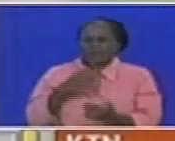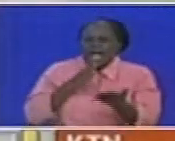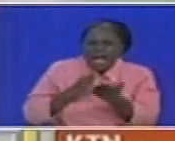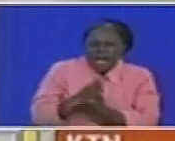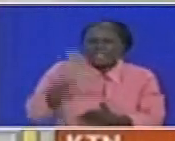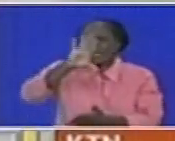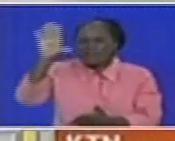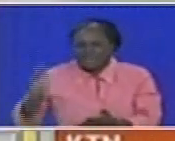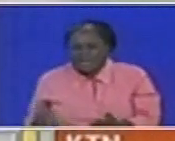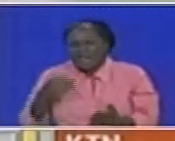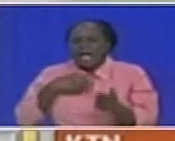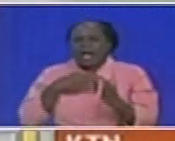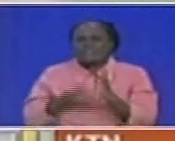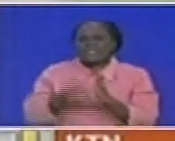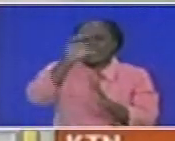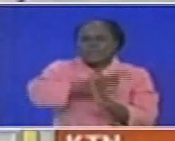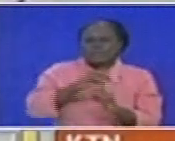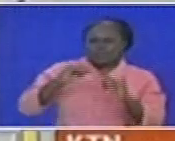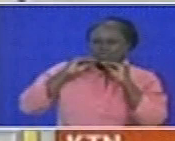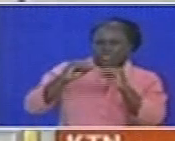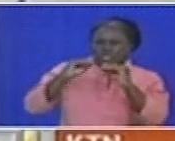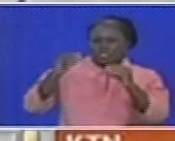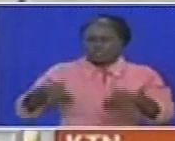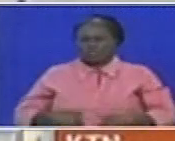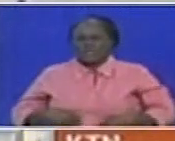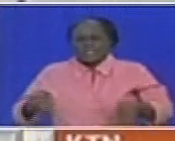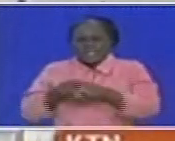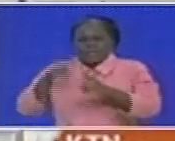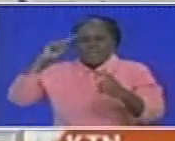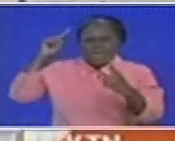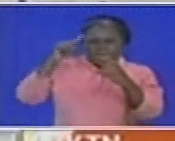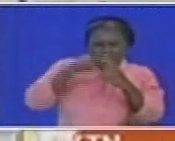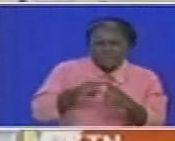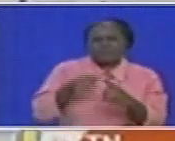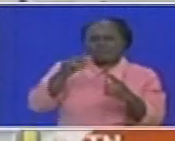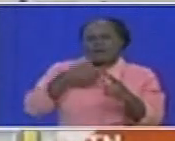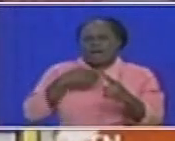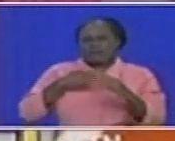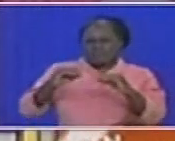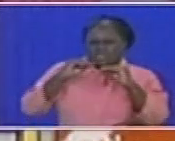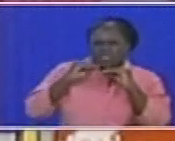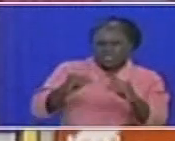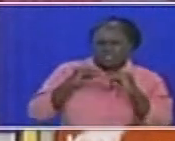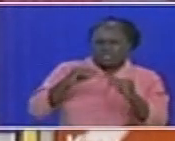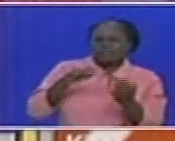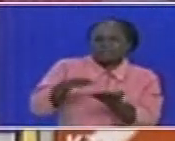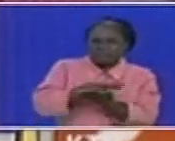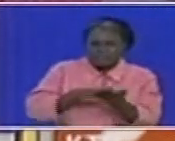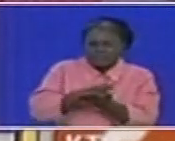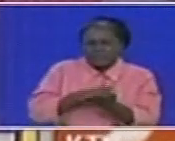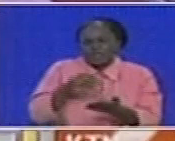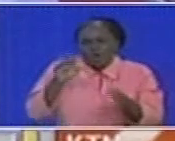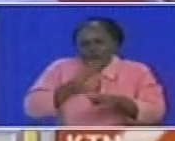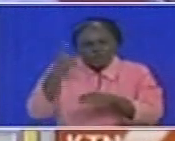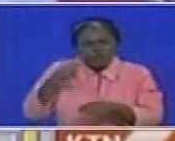limezindua silabasi ya kurekebisha vijana hao, kando na kulenga kuangamiza mafunzo ya sera, itikadi na misingi mikali ya dini kwa